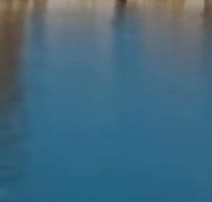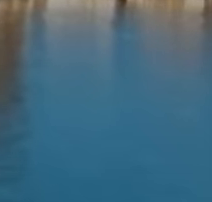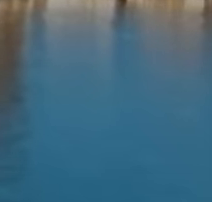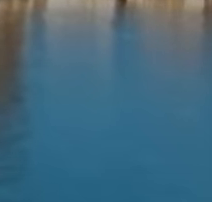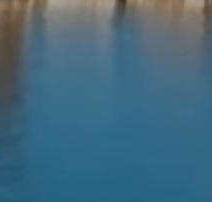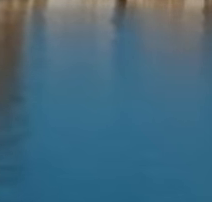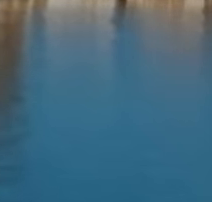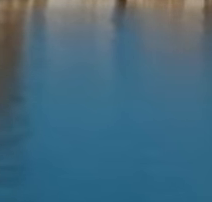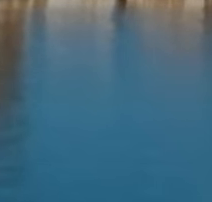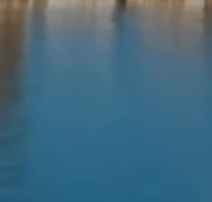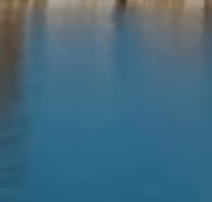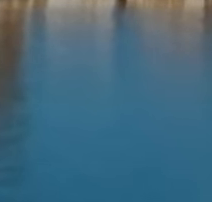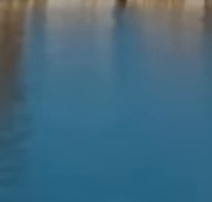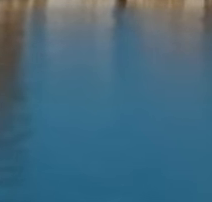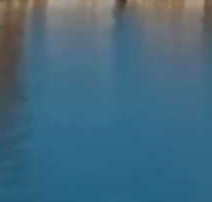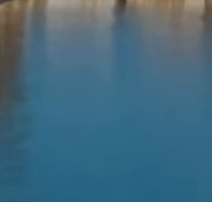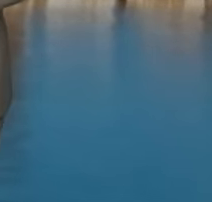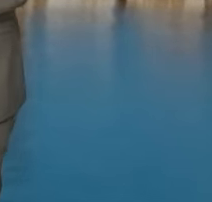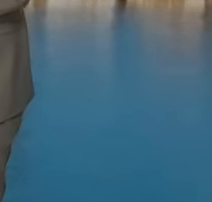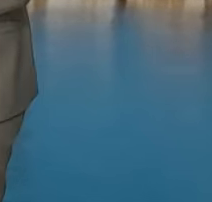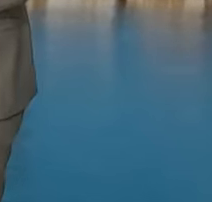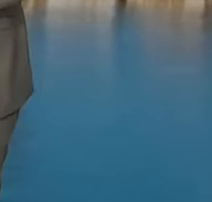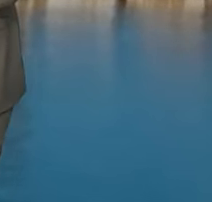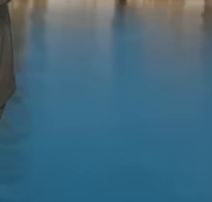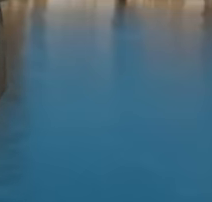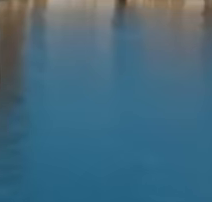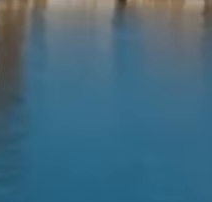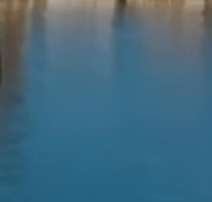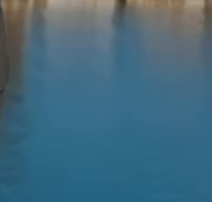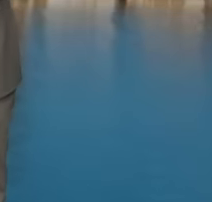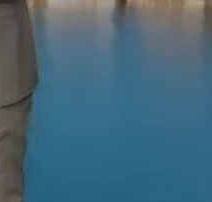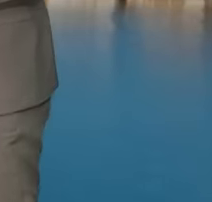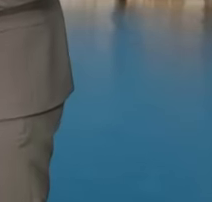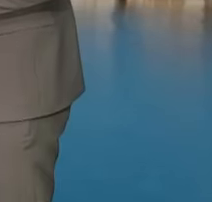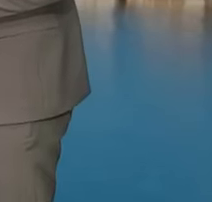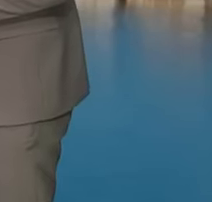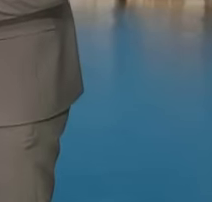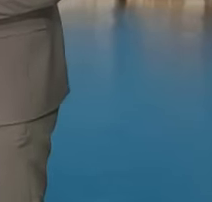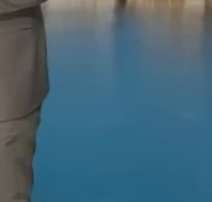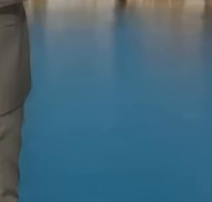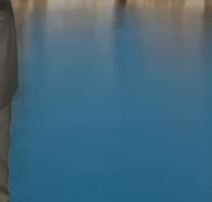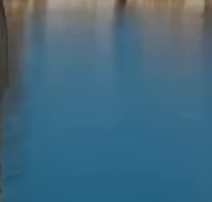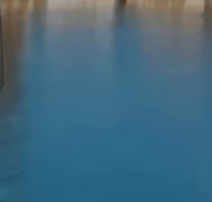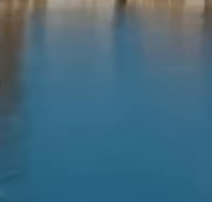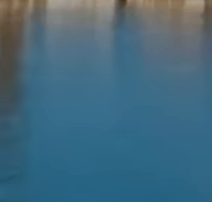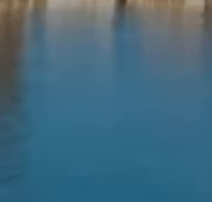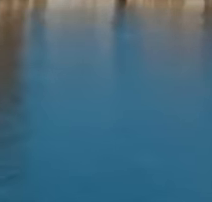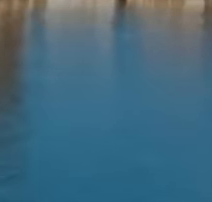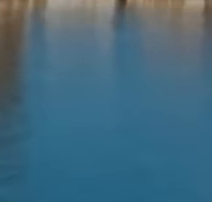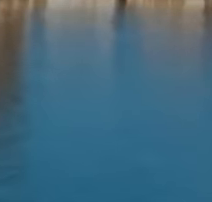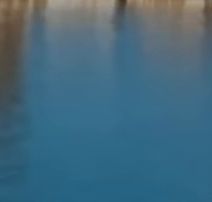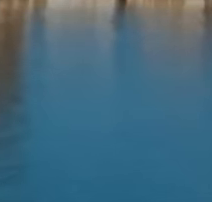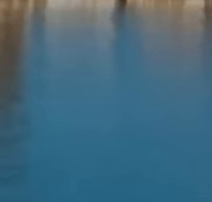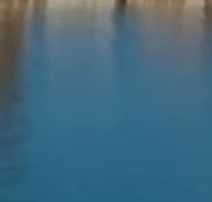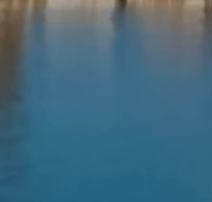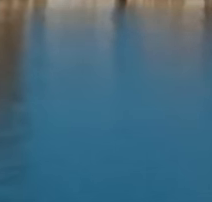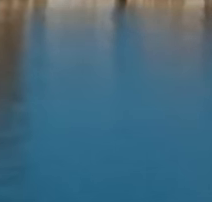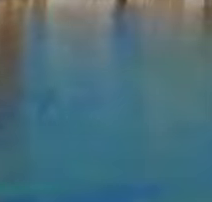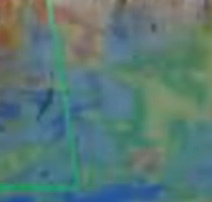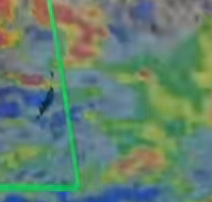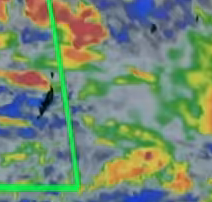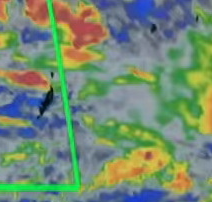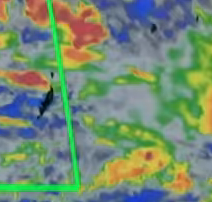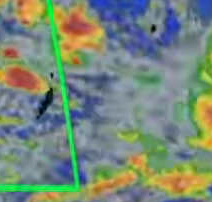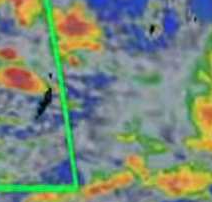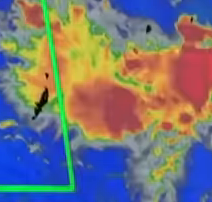sa umaga pero magbaon pa rin ng payong kapamilya dahil may aasahang pag-ulan sa hapon hanggang sa oras ng uwian.